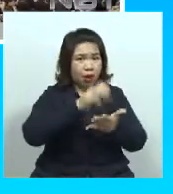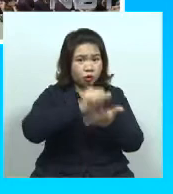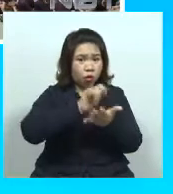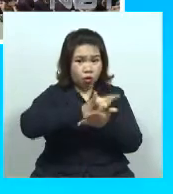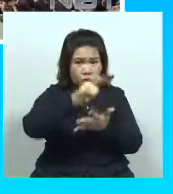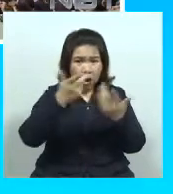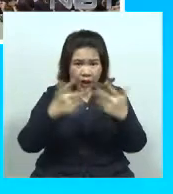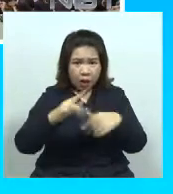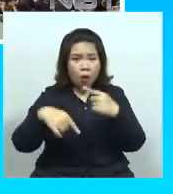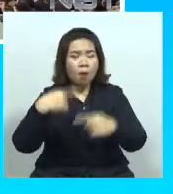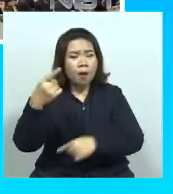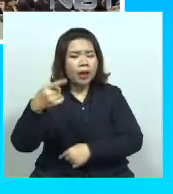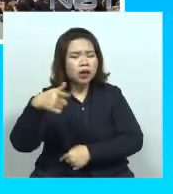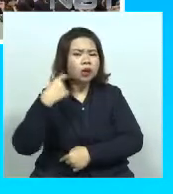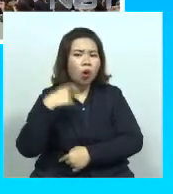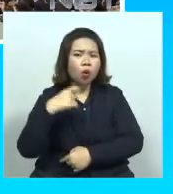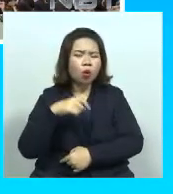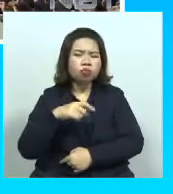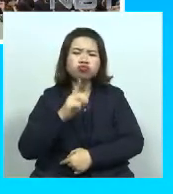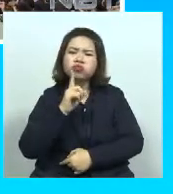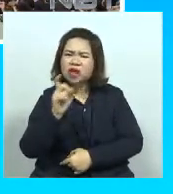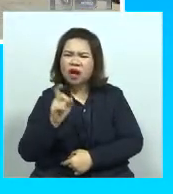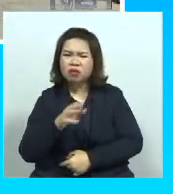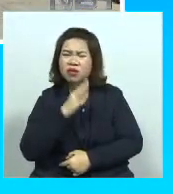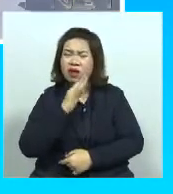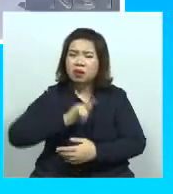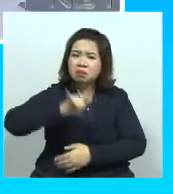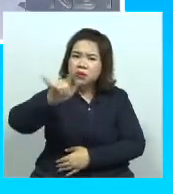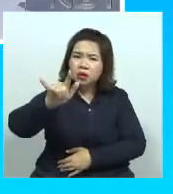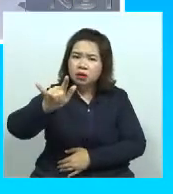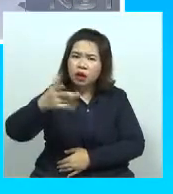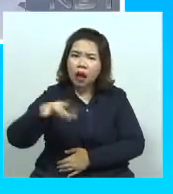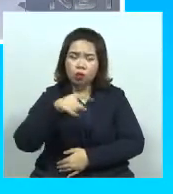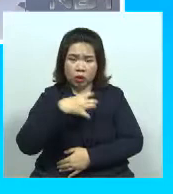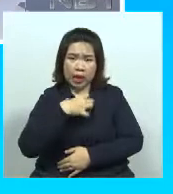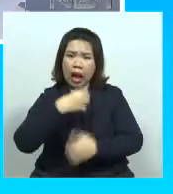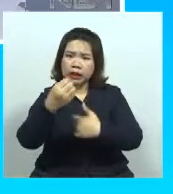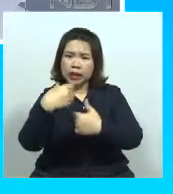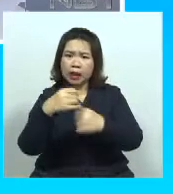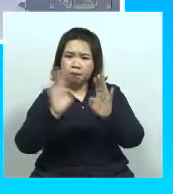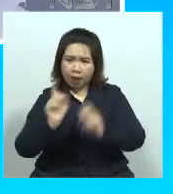ดินทางไปที่ฮ่องกงอย่างเงี้ยค่ะตอนนี้เราให้คำแนะนำหรือว่ามีการสอบถามอะไรบ้างอะคะคว